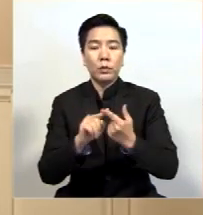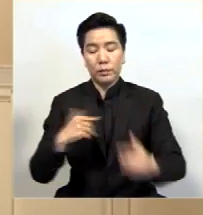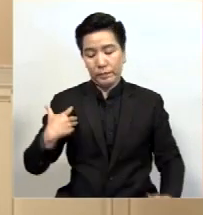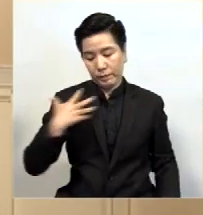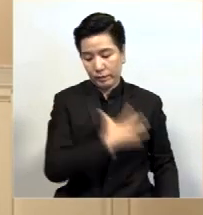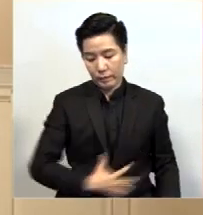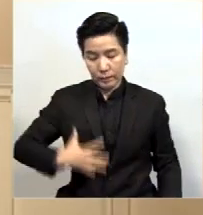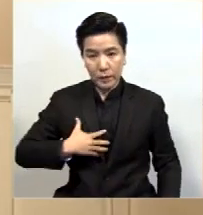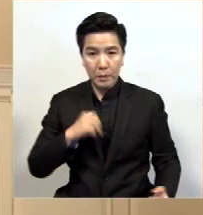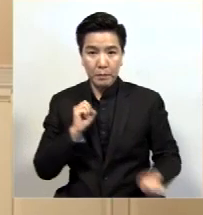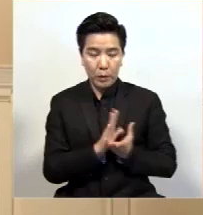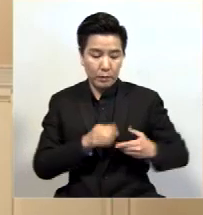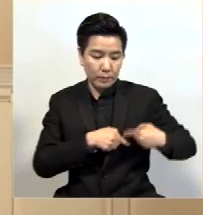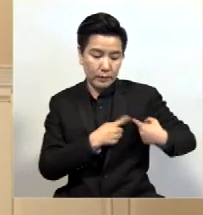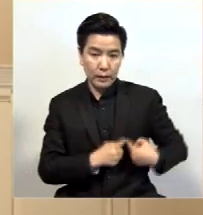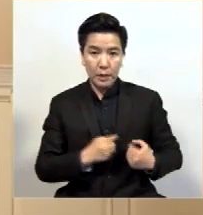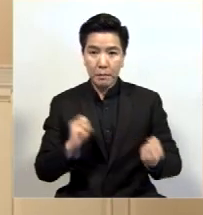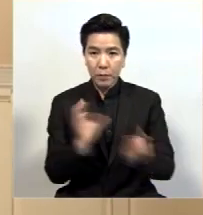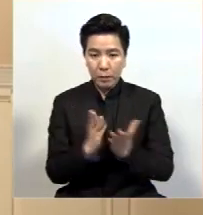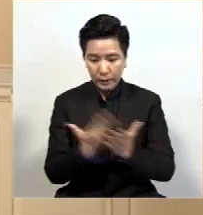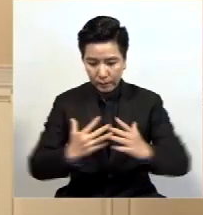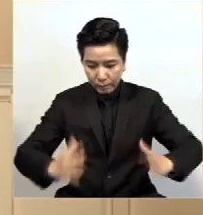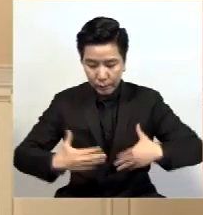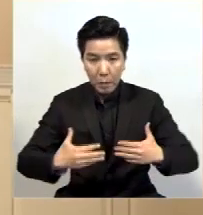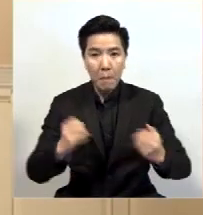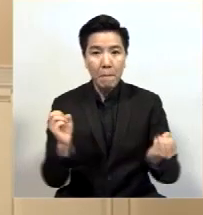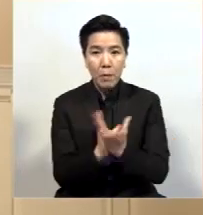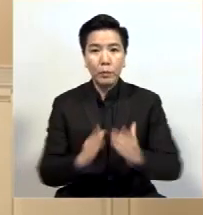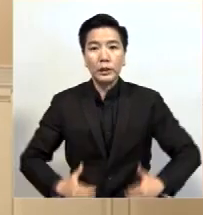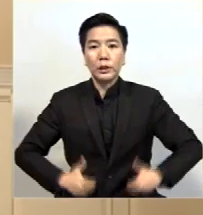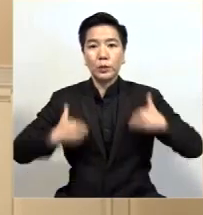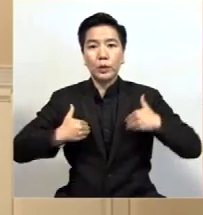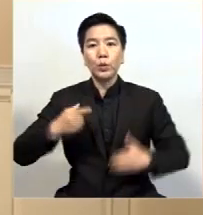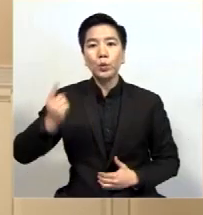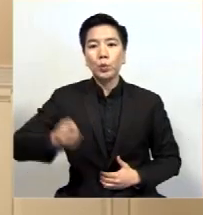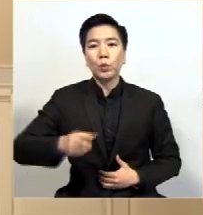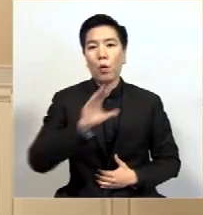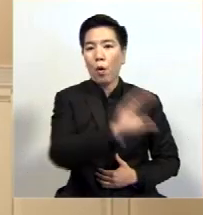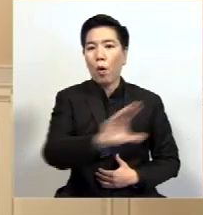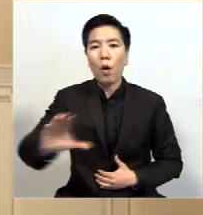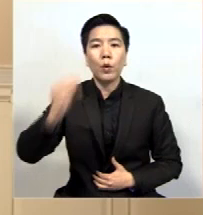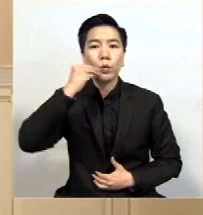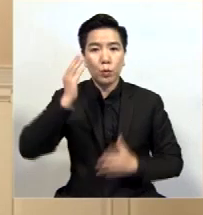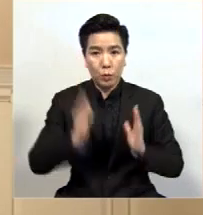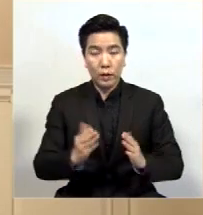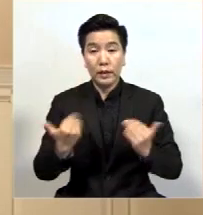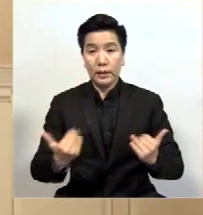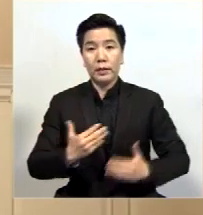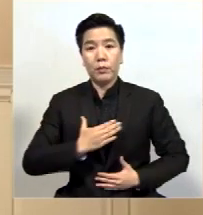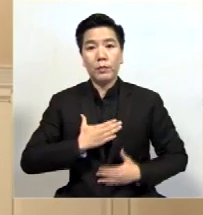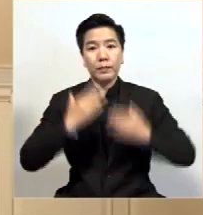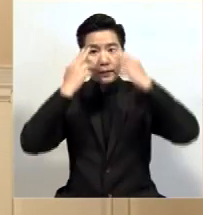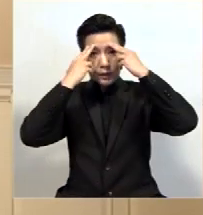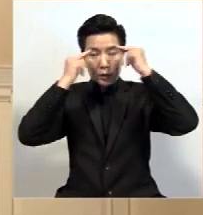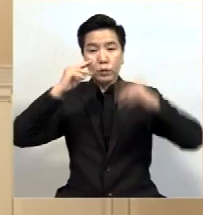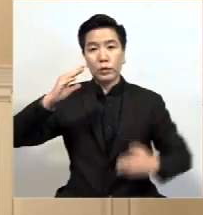พกายสุขภาพใจรวมทั้งรายได้และการใช้ชีวิตของคนไทยทุกคนด้วยเหตุนี้ผมในฐานะน